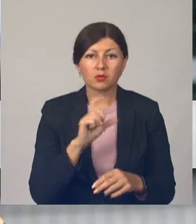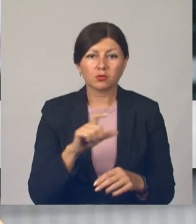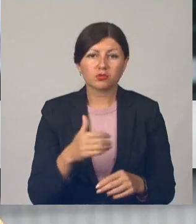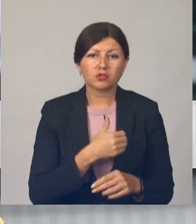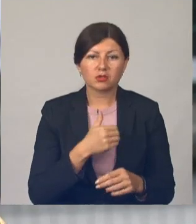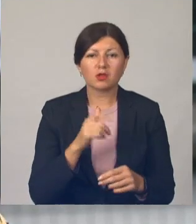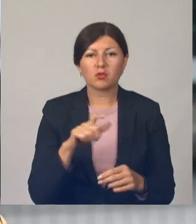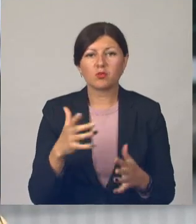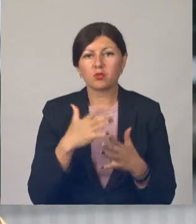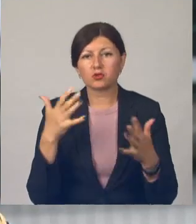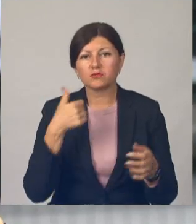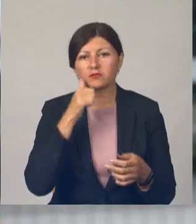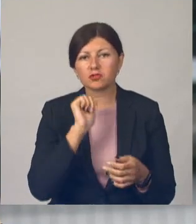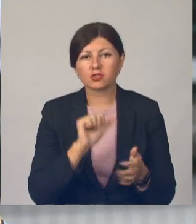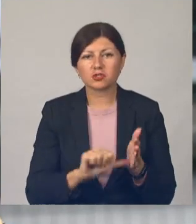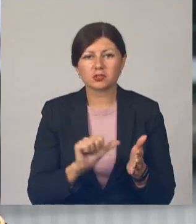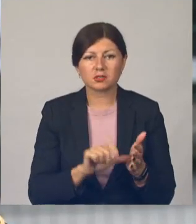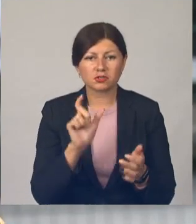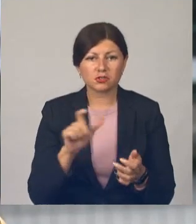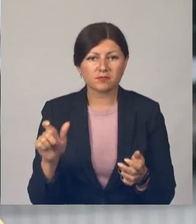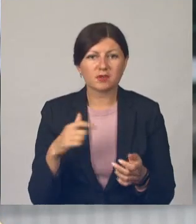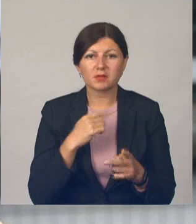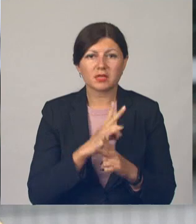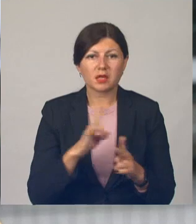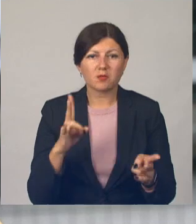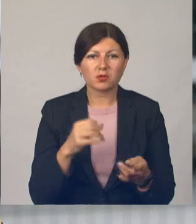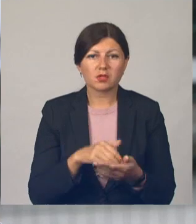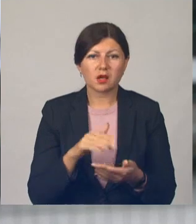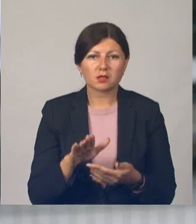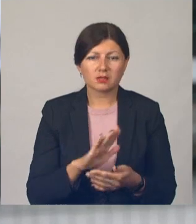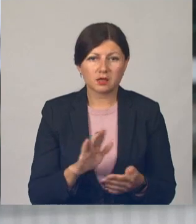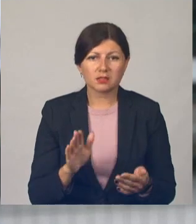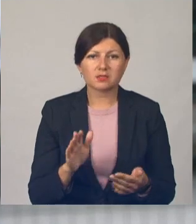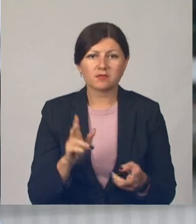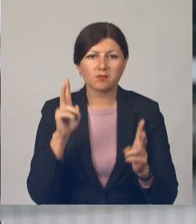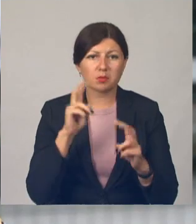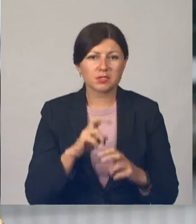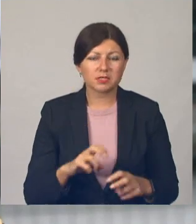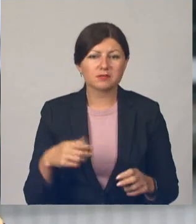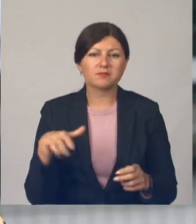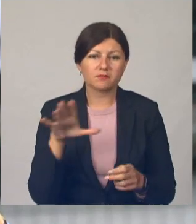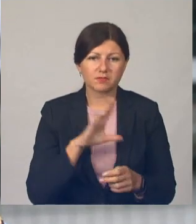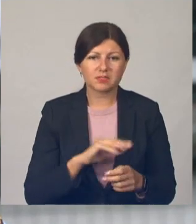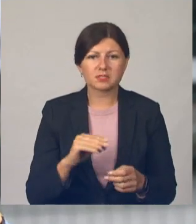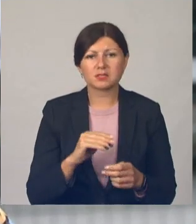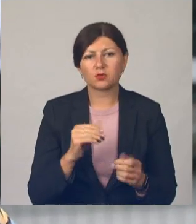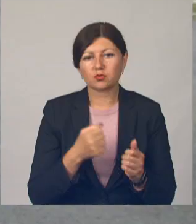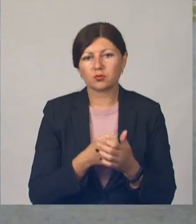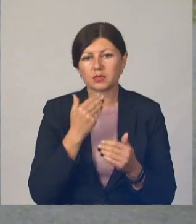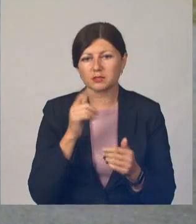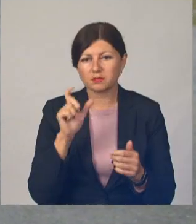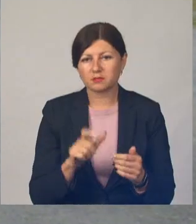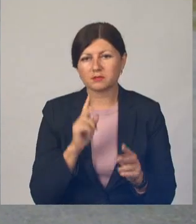людей больше. Вчера мы приняли 60 человек, мы никому не отказываем в обследовании всех, до последнего пациента